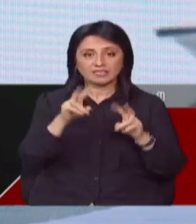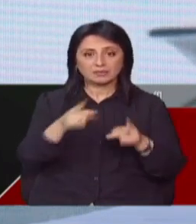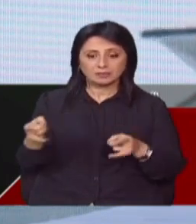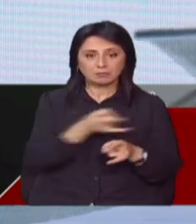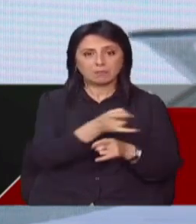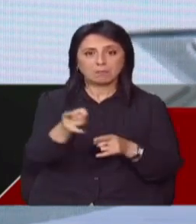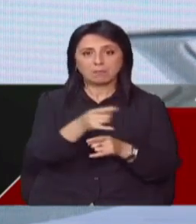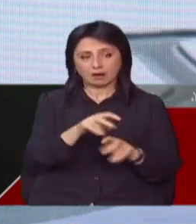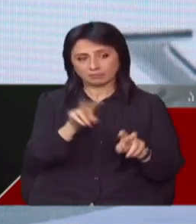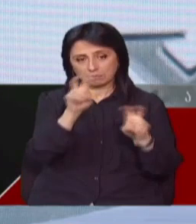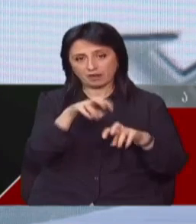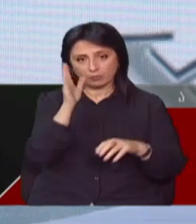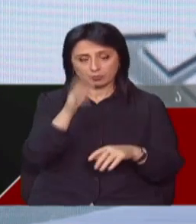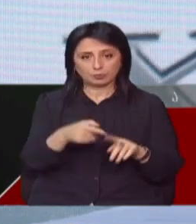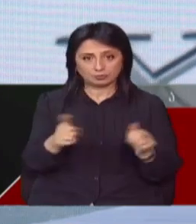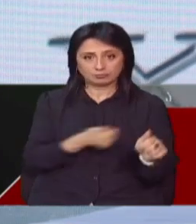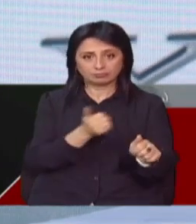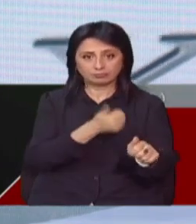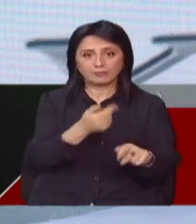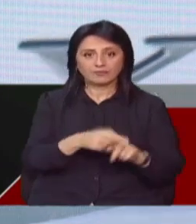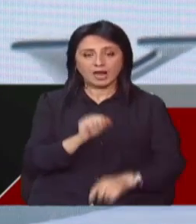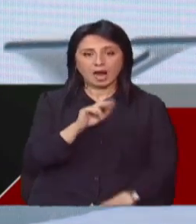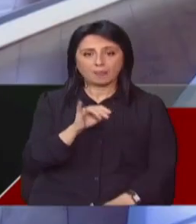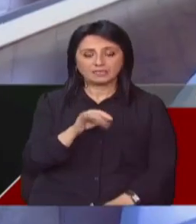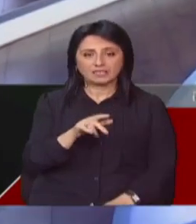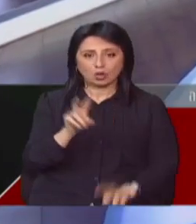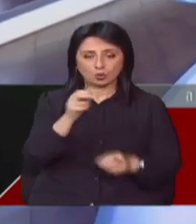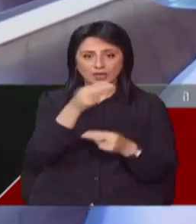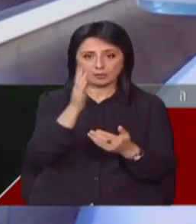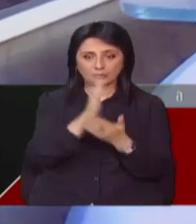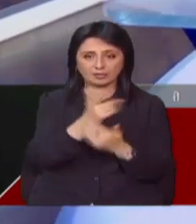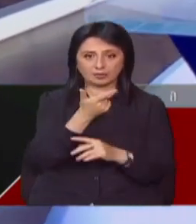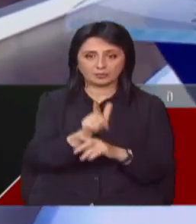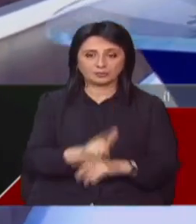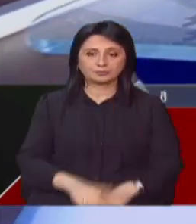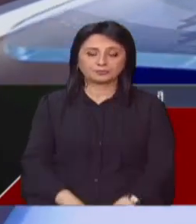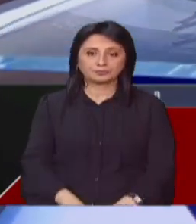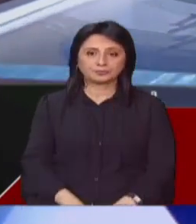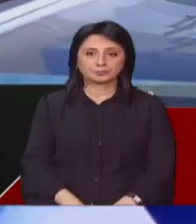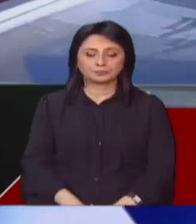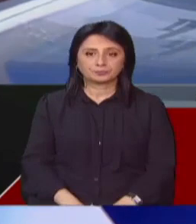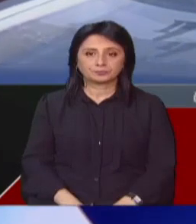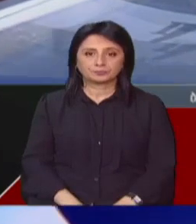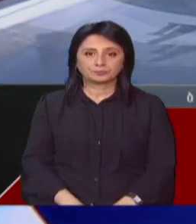სპეციალური ხელსაწყოებით განახორციელებენ. მარიამ აფციაური გვერდება ამ თემით ახლა პირდაპირ ეთერში. მარიამ, გისმენთ.